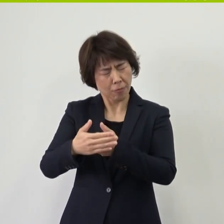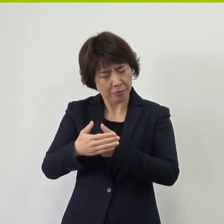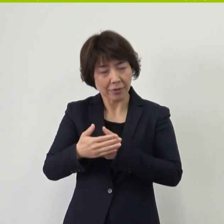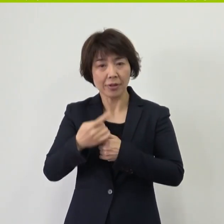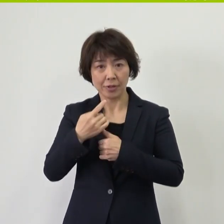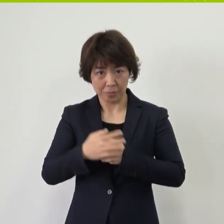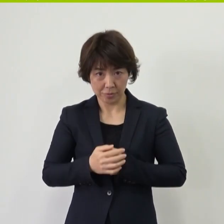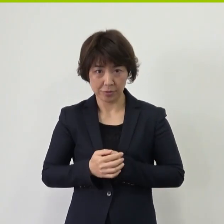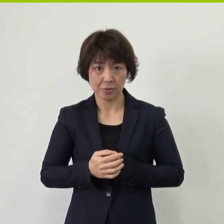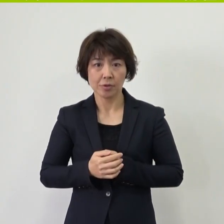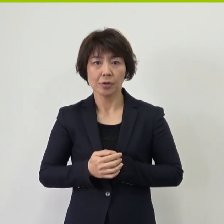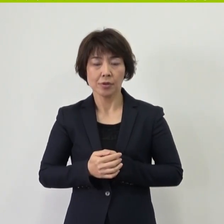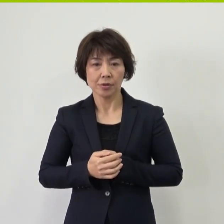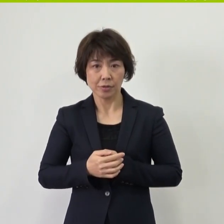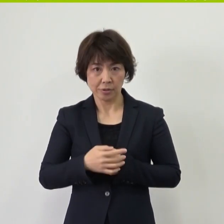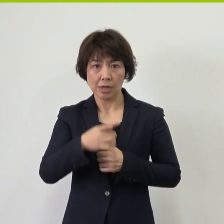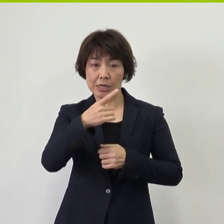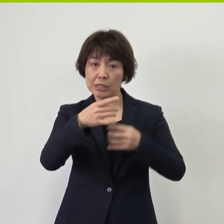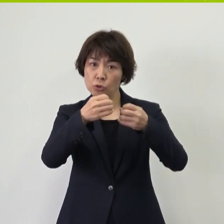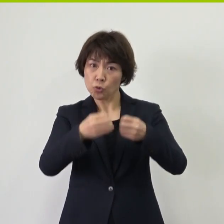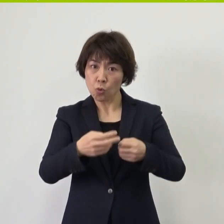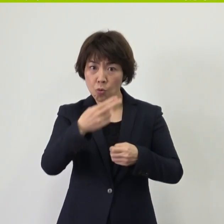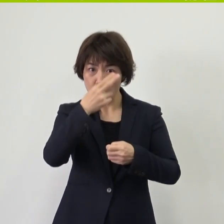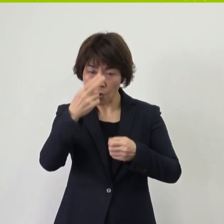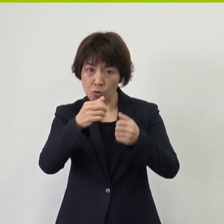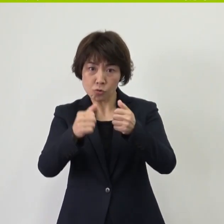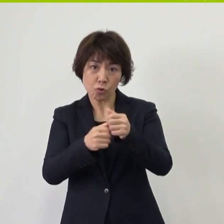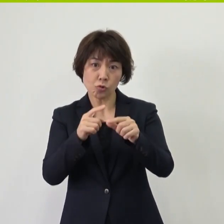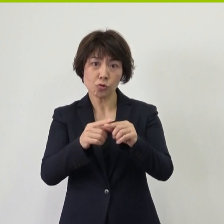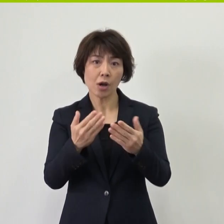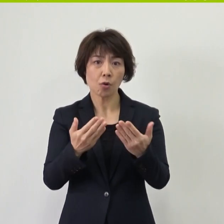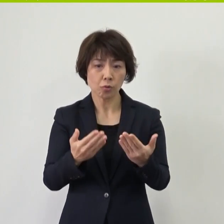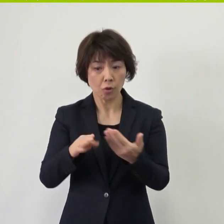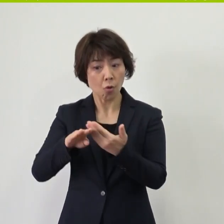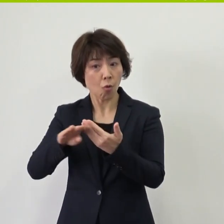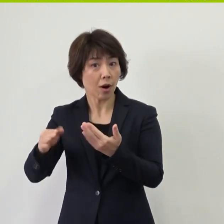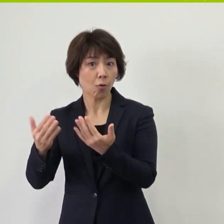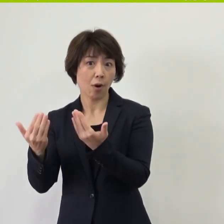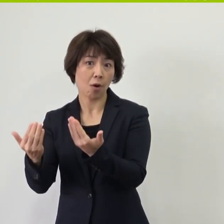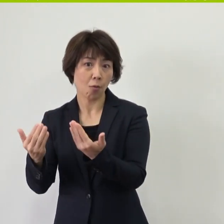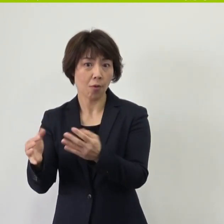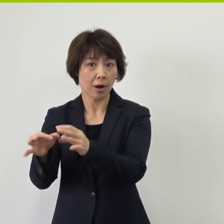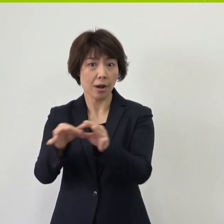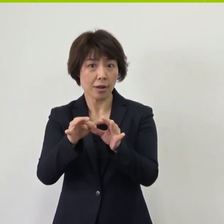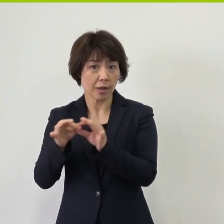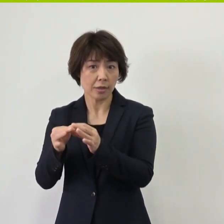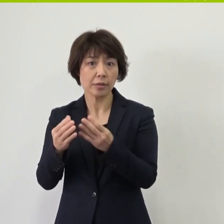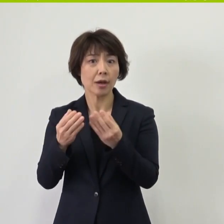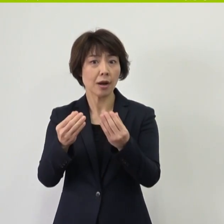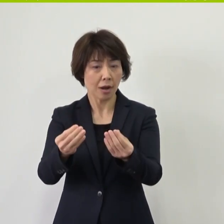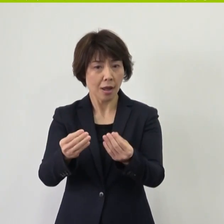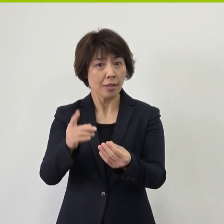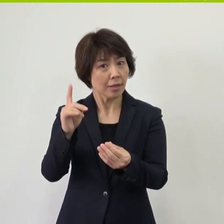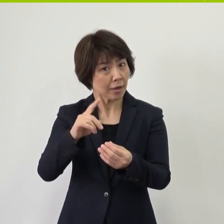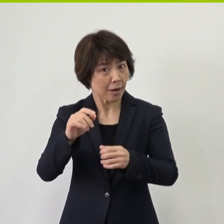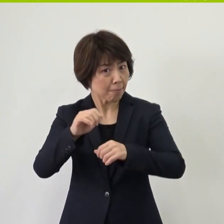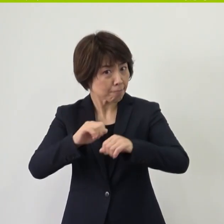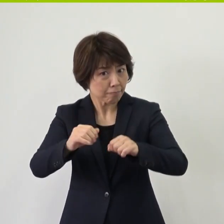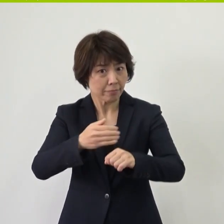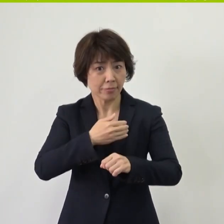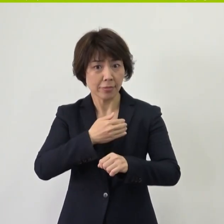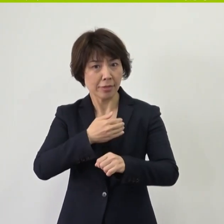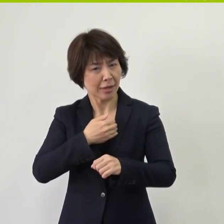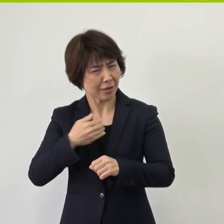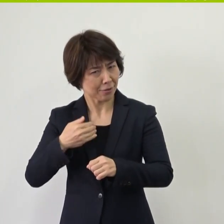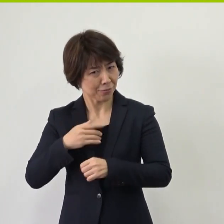ですね、この、一条高等学校附属中学校と、もしかしたら他の近隣のいろんな学校が連携しながら何か開かれた